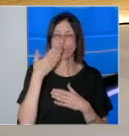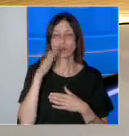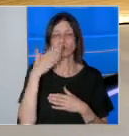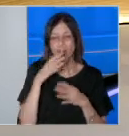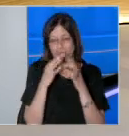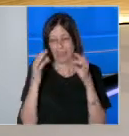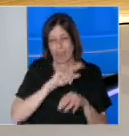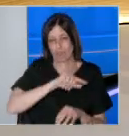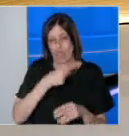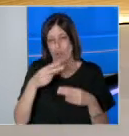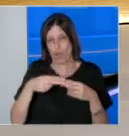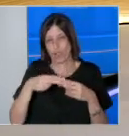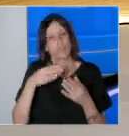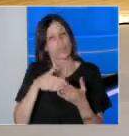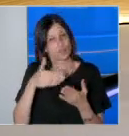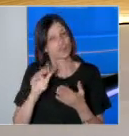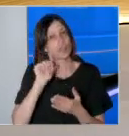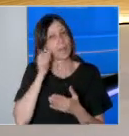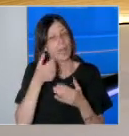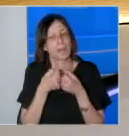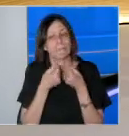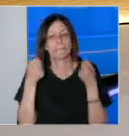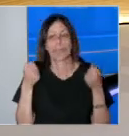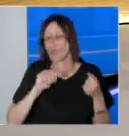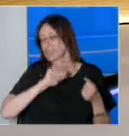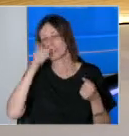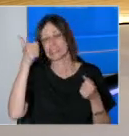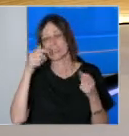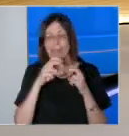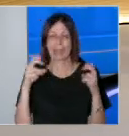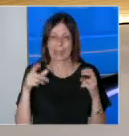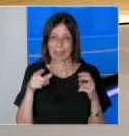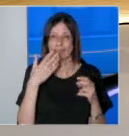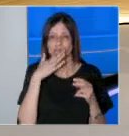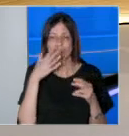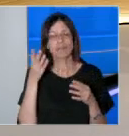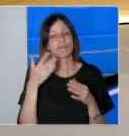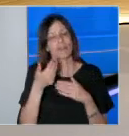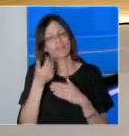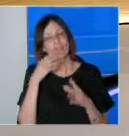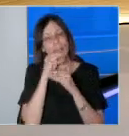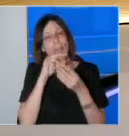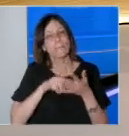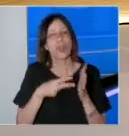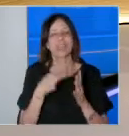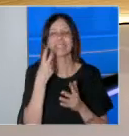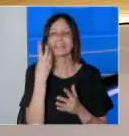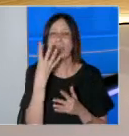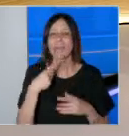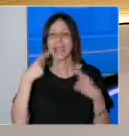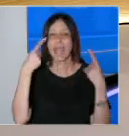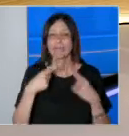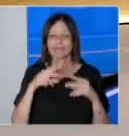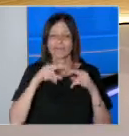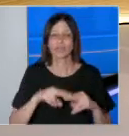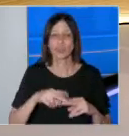הקרובה וימשך מחר, מתיחות צי בעיר. אבל עוד קודם לכן נדבר על פוליטיקה. 24 ימים נותרו ללפיד